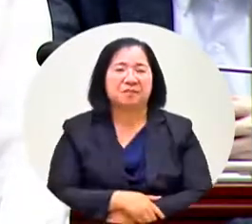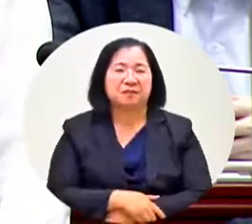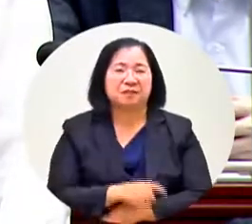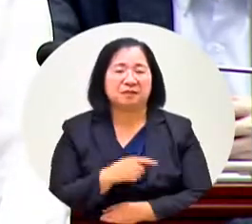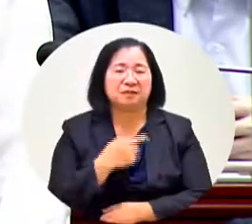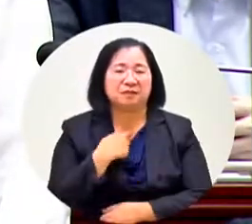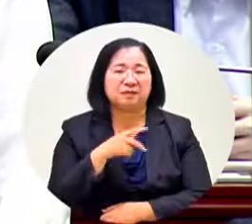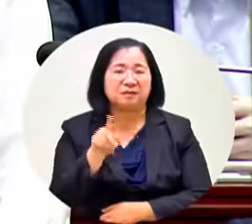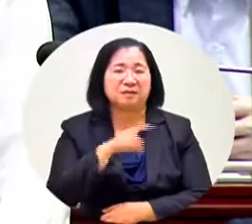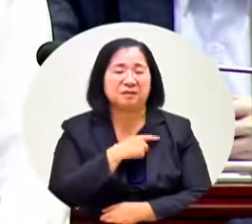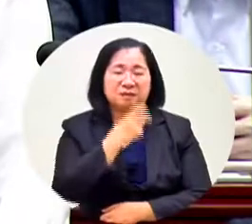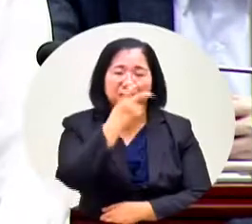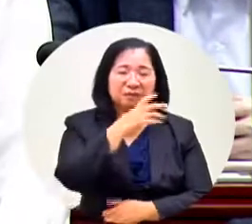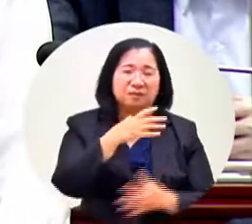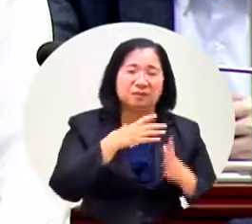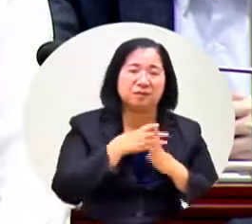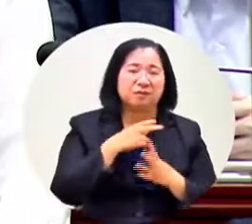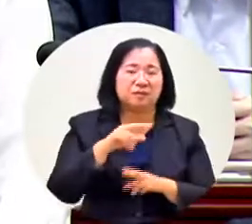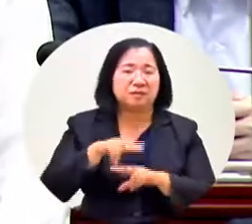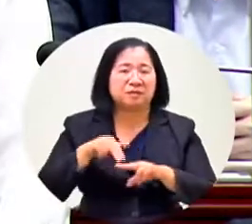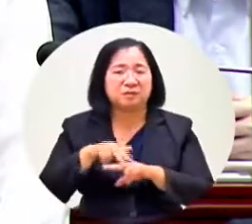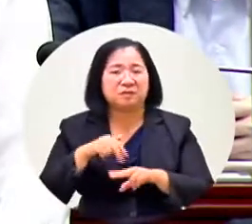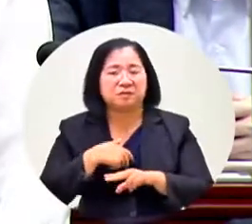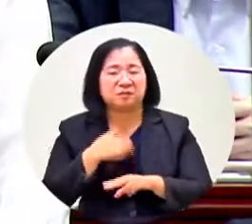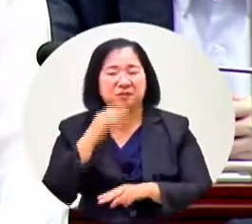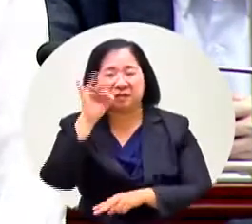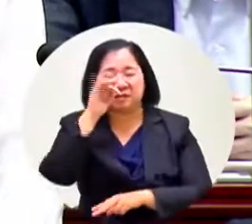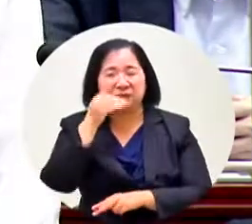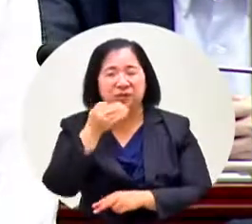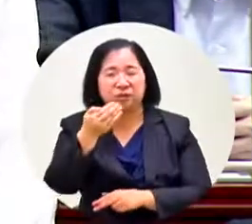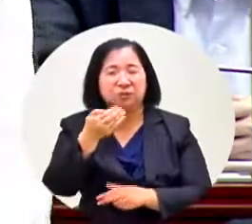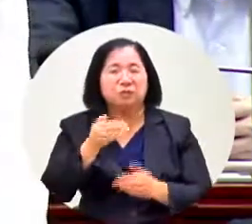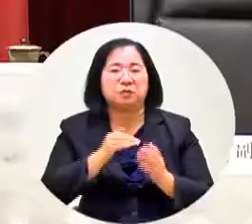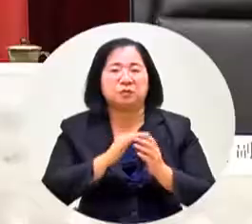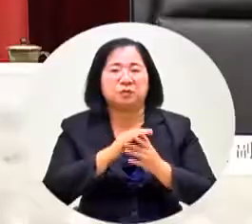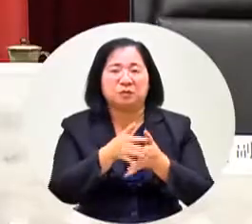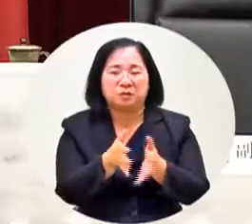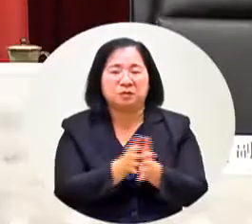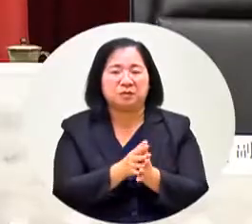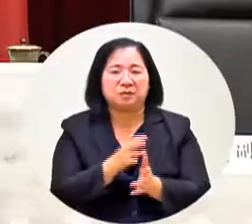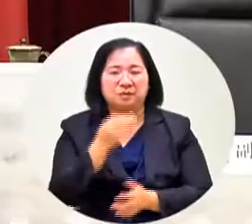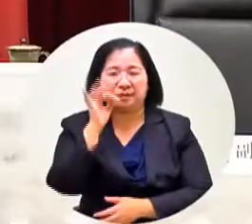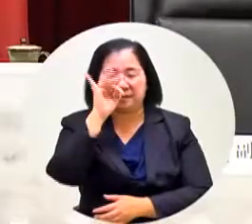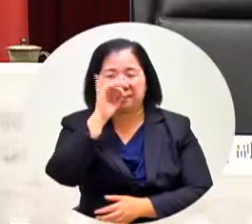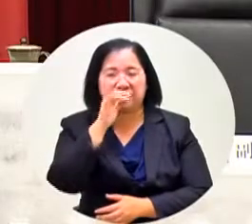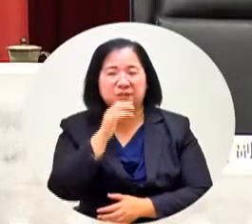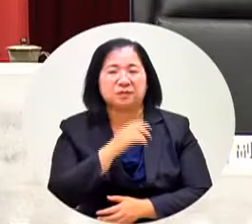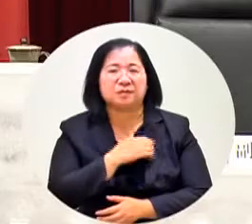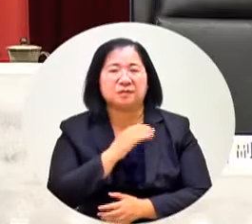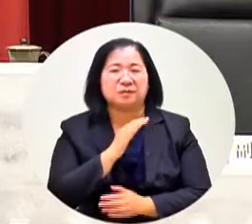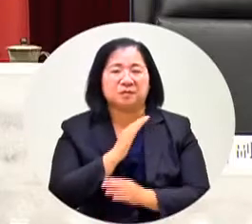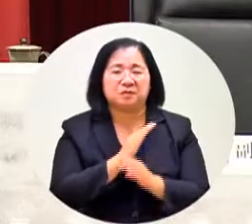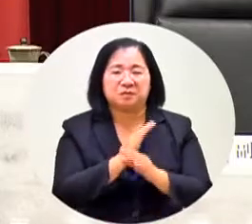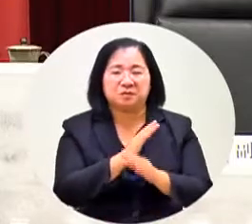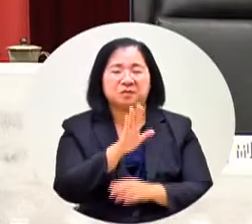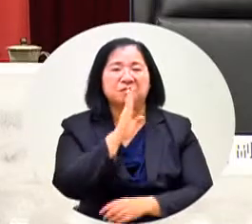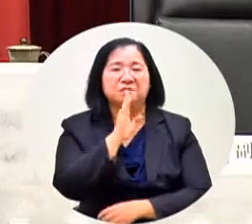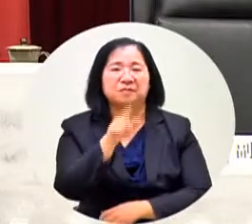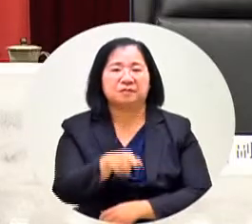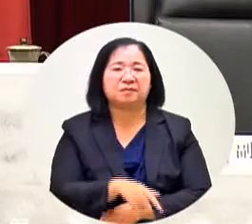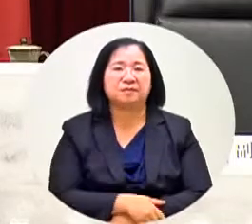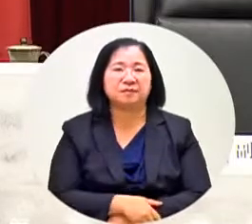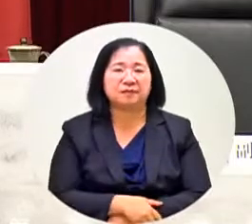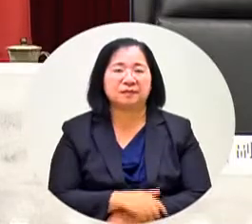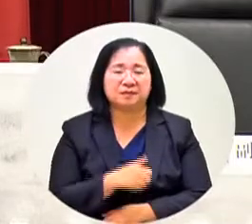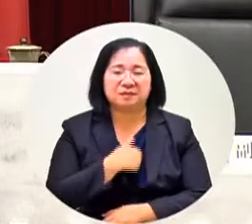有关简议员，在网络上受到威胁恐吓的案件呢，我们总共受理三件，这三